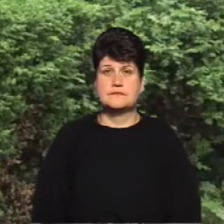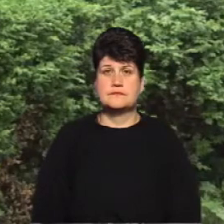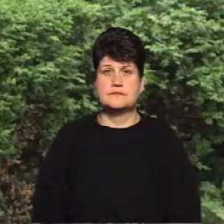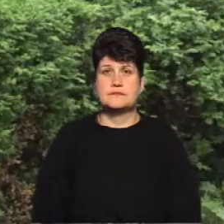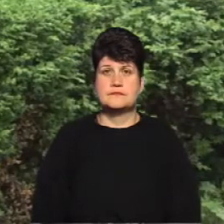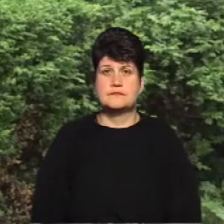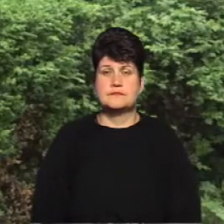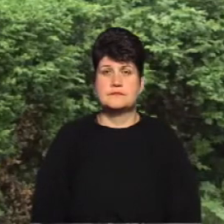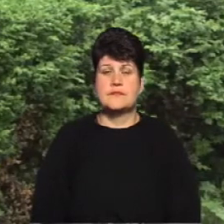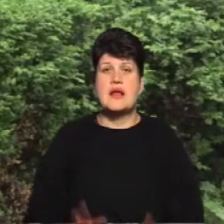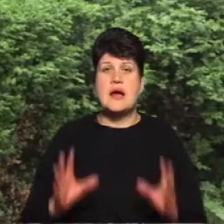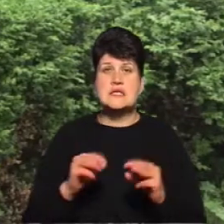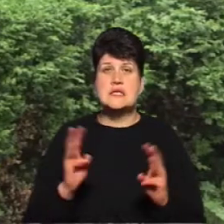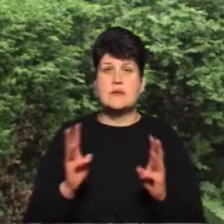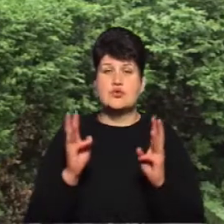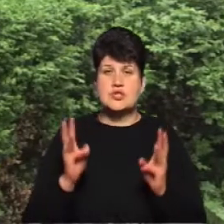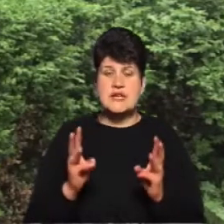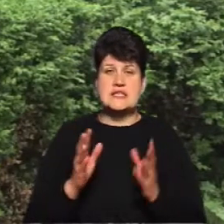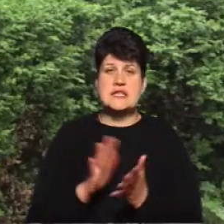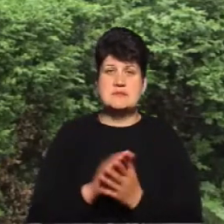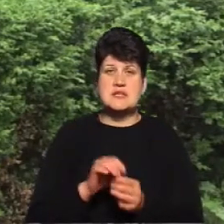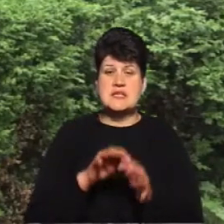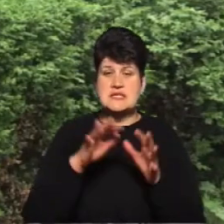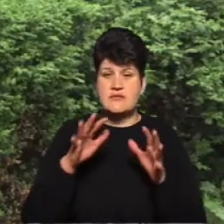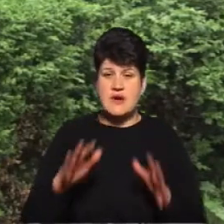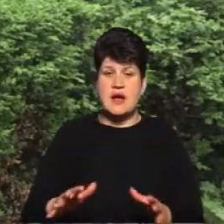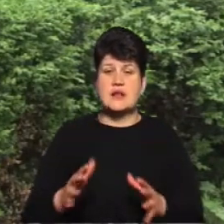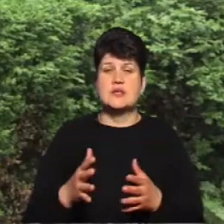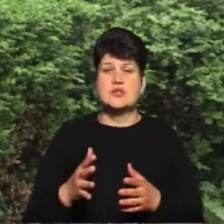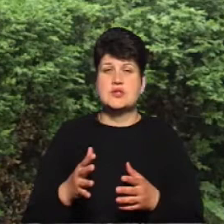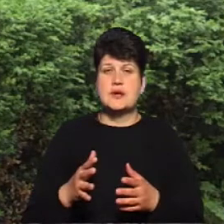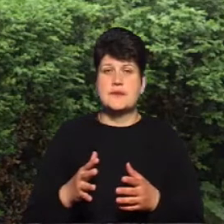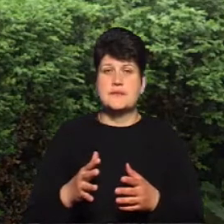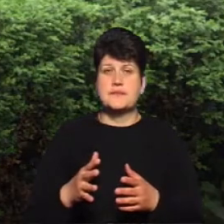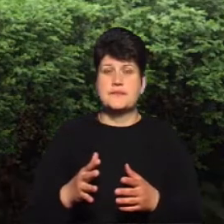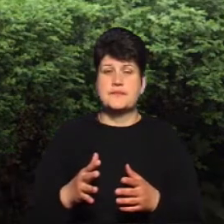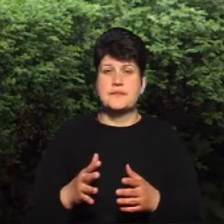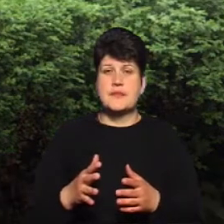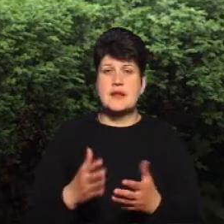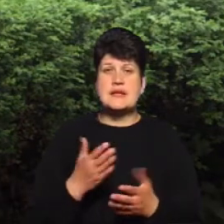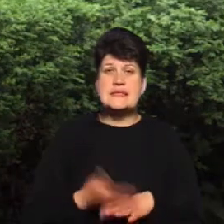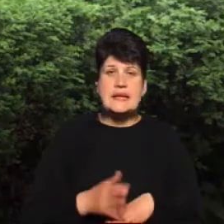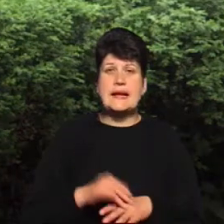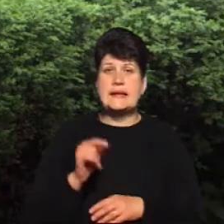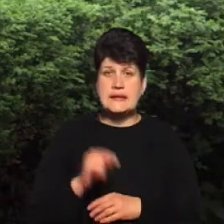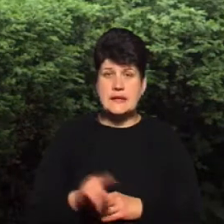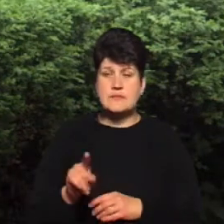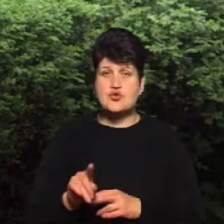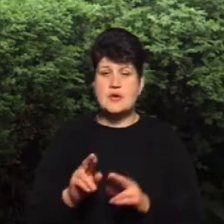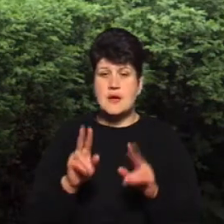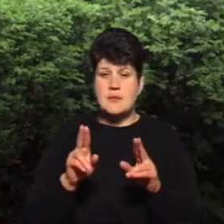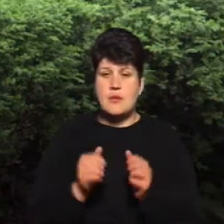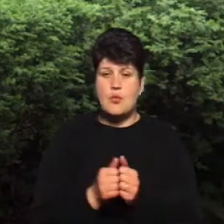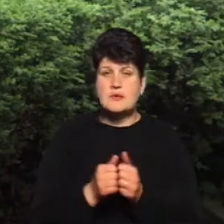Гасіння пожеж на стихійних сміттєзвалищах чи паспортизованих сміттєзвалищах складне тим, що, як правило, поблизу немає вододжерел,